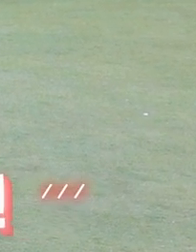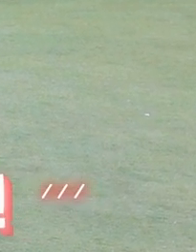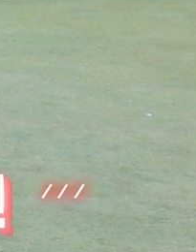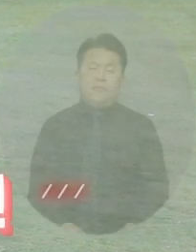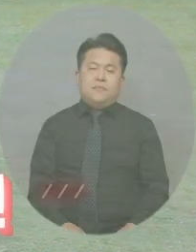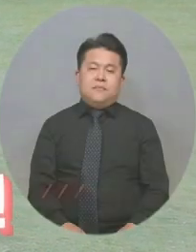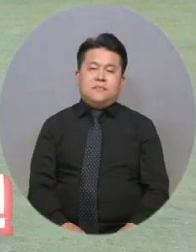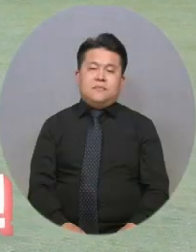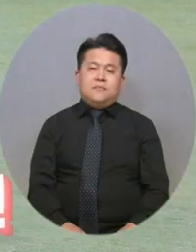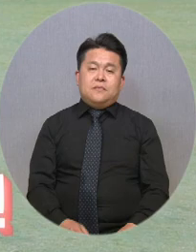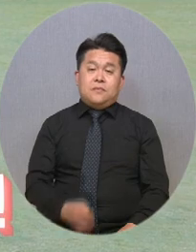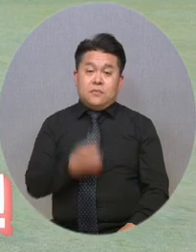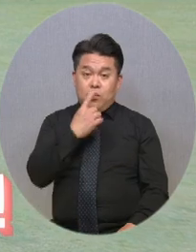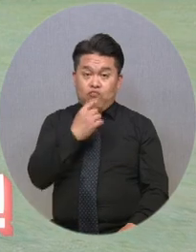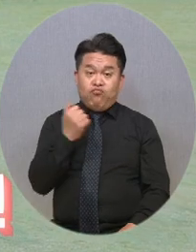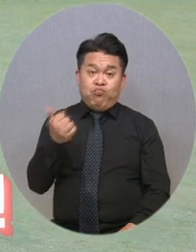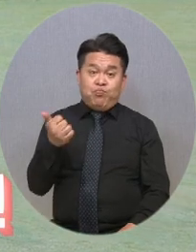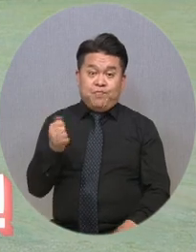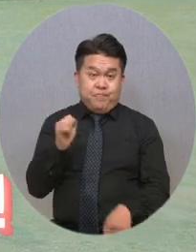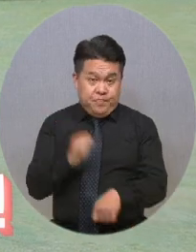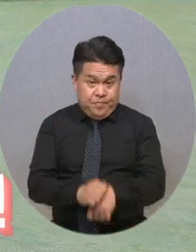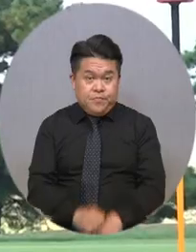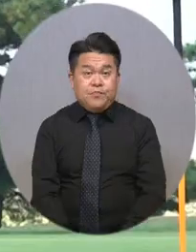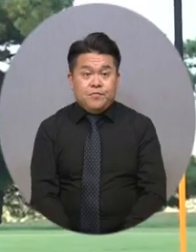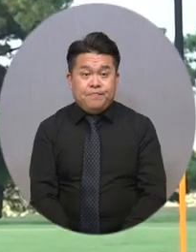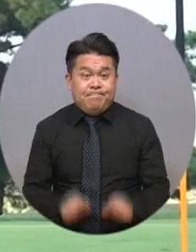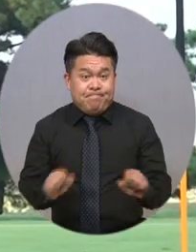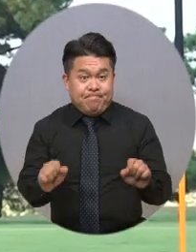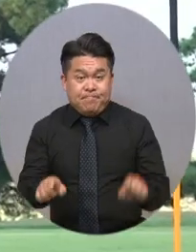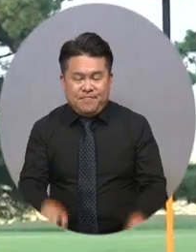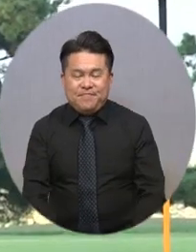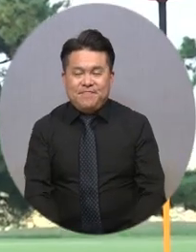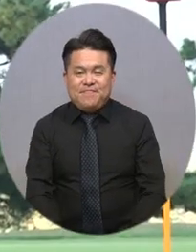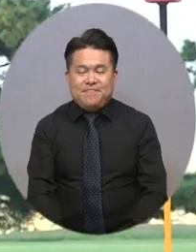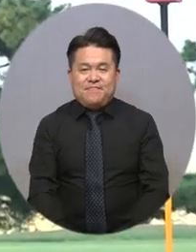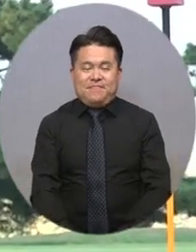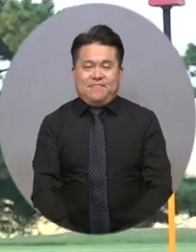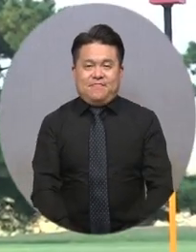나이스 어퍼. 나이스. 아, 오, 섰다 그래도.